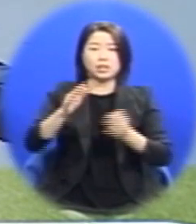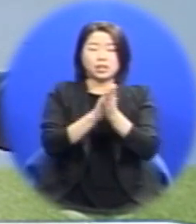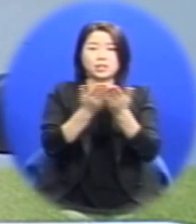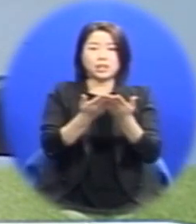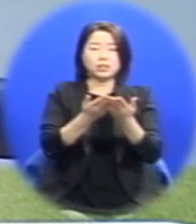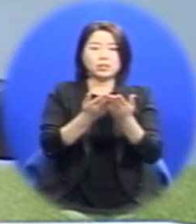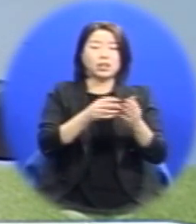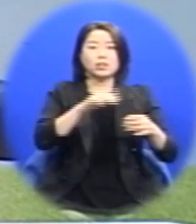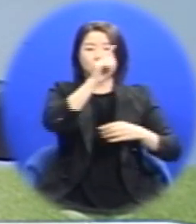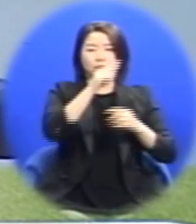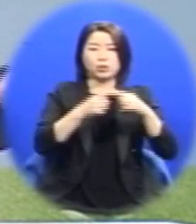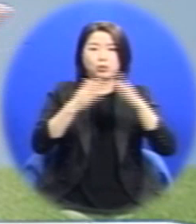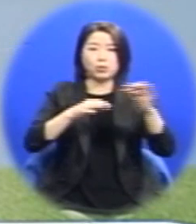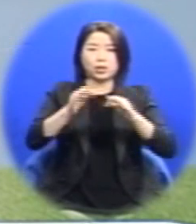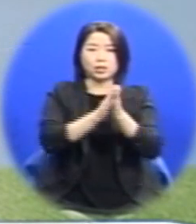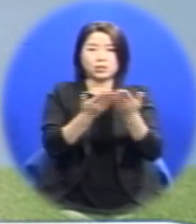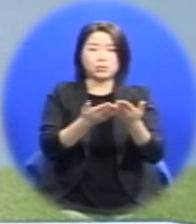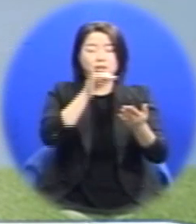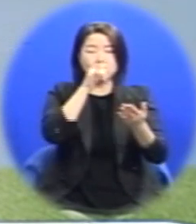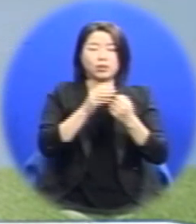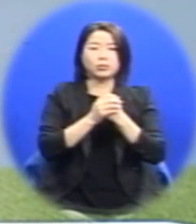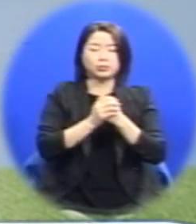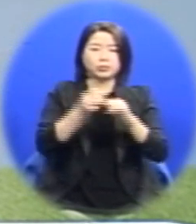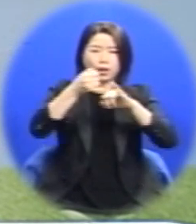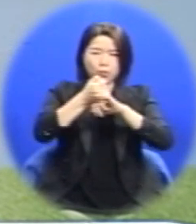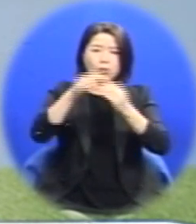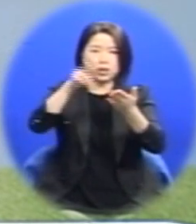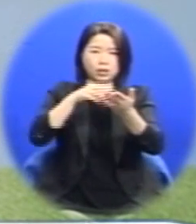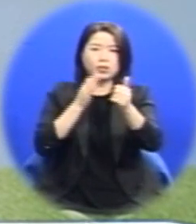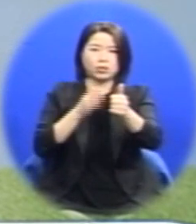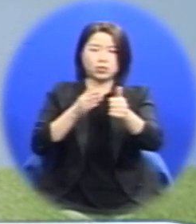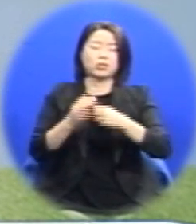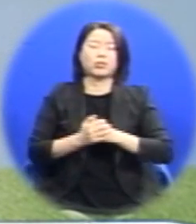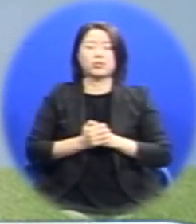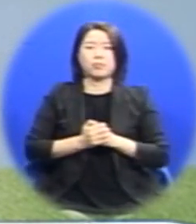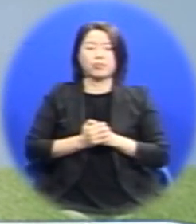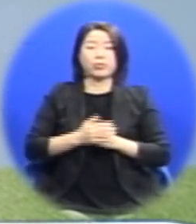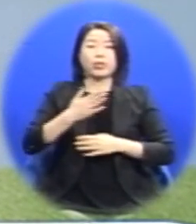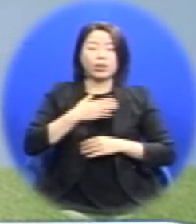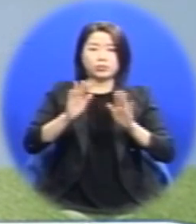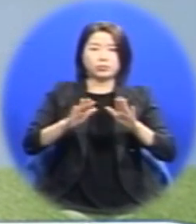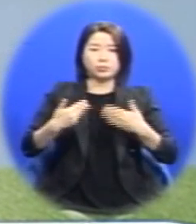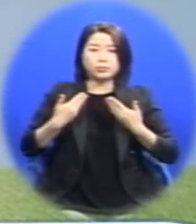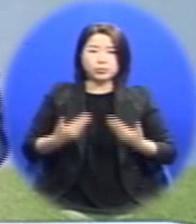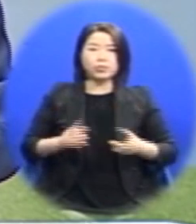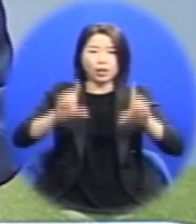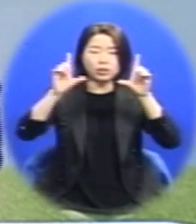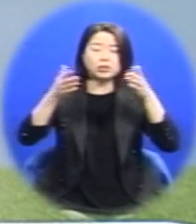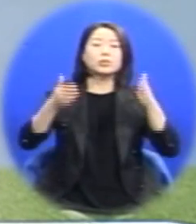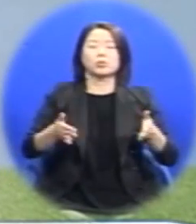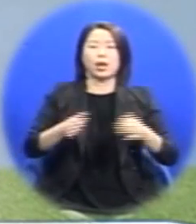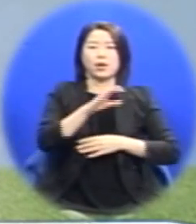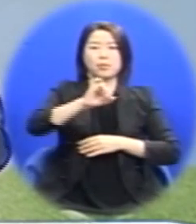많이 갖다 놨는데 아마 여러분들이 꼭 한번 읽어보시기를 추천해 드립니다. 저는 이번 안식년 기간 동안에